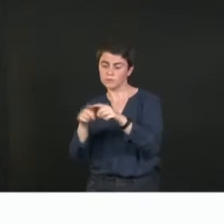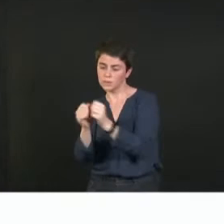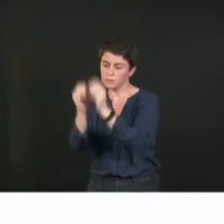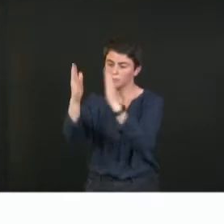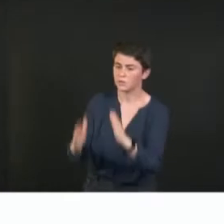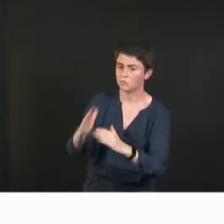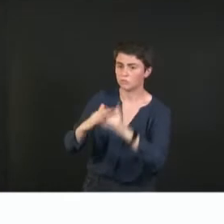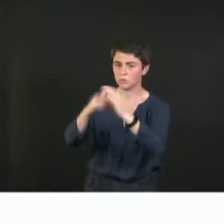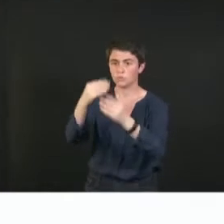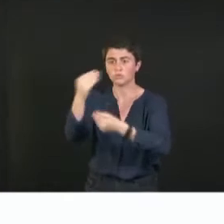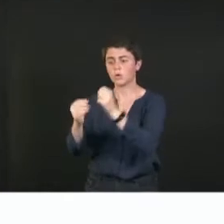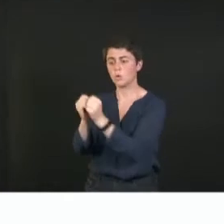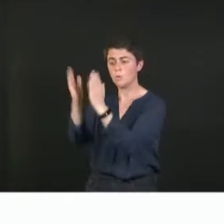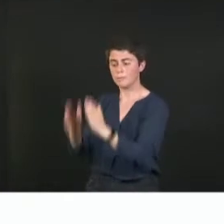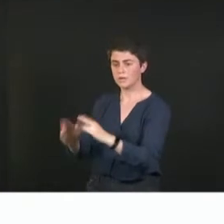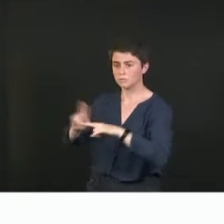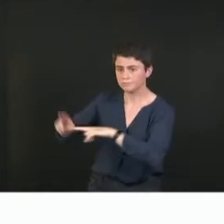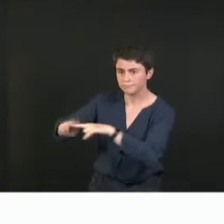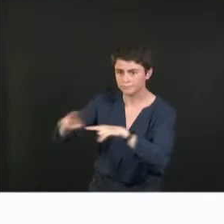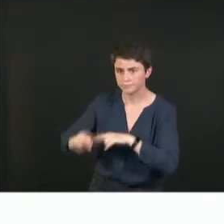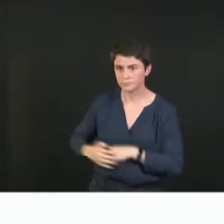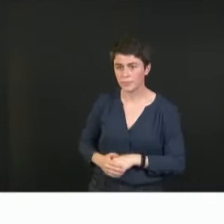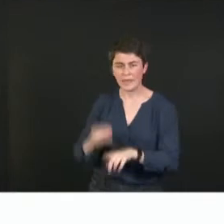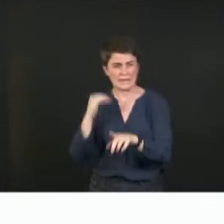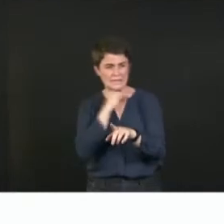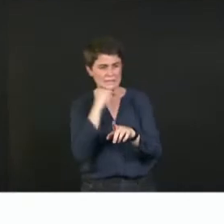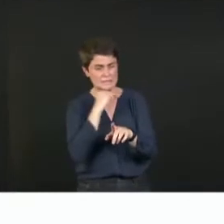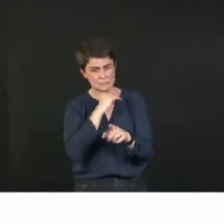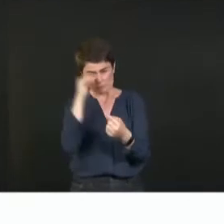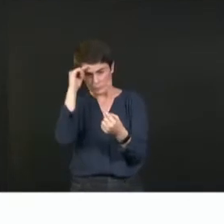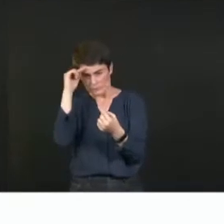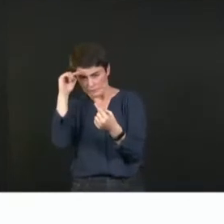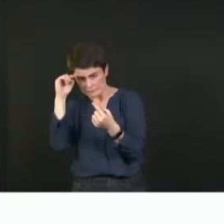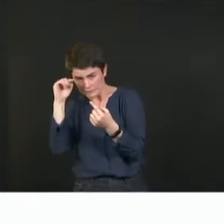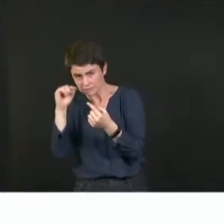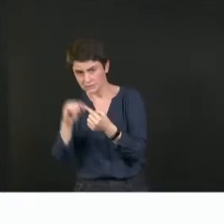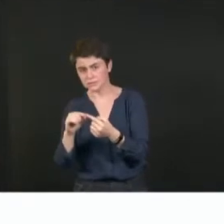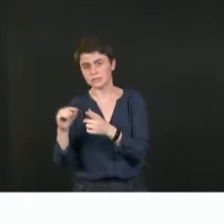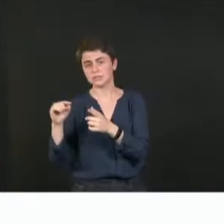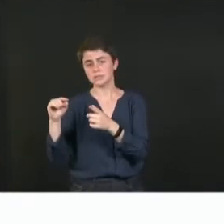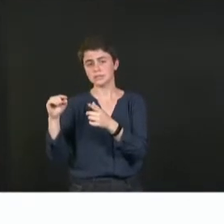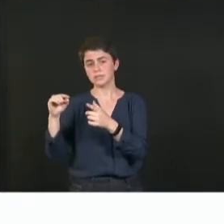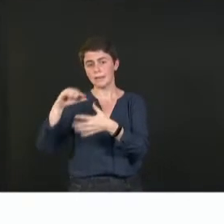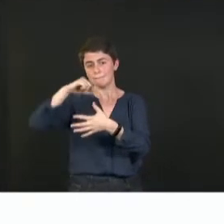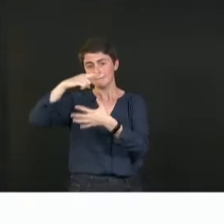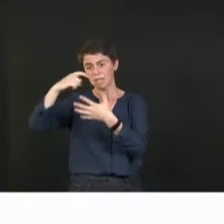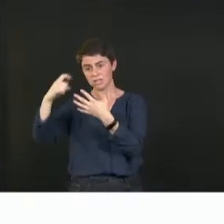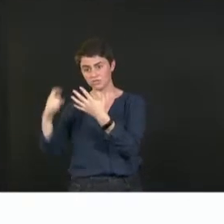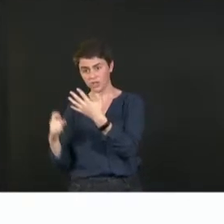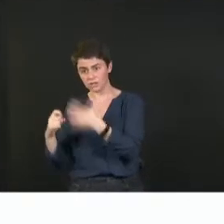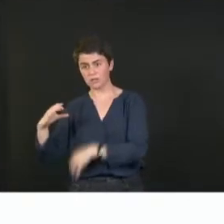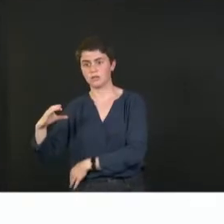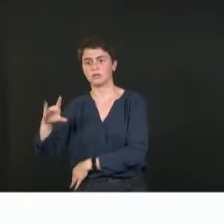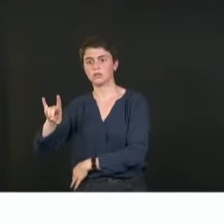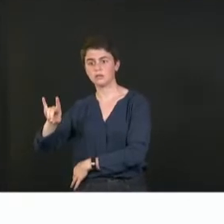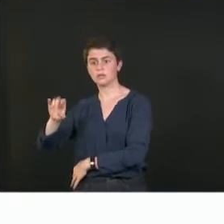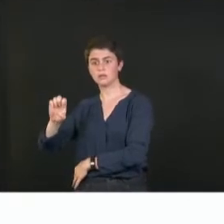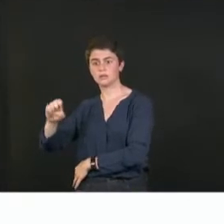réhabilitation. Je vous donne un autre exemple sur alors, le chêne. Rapidement, sur le chêne, ouais, très rapidement. Cas, on a compris le fonctionnement. Voilà, vous avez compris le fonctionnement, mais sur le chêne,